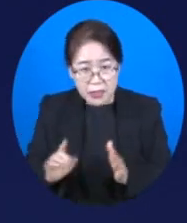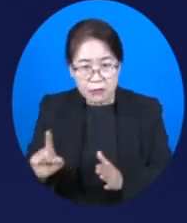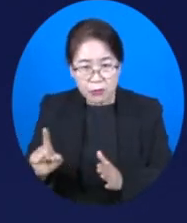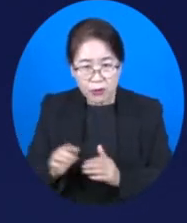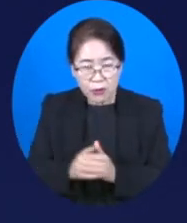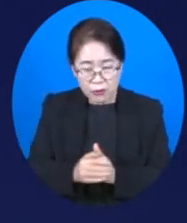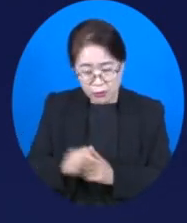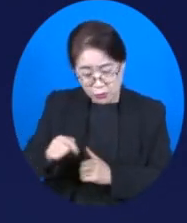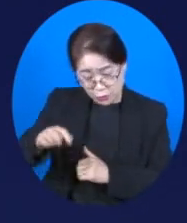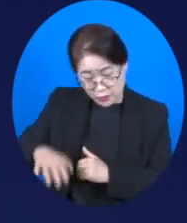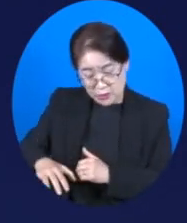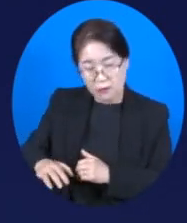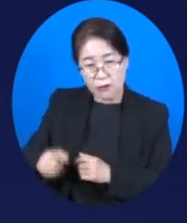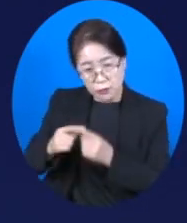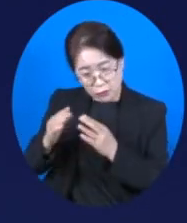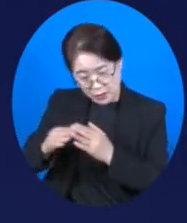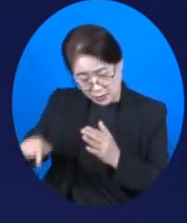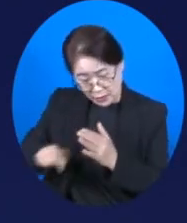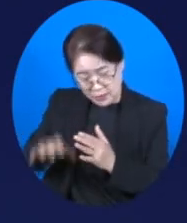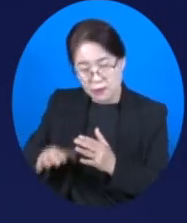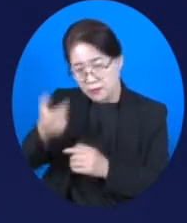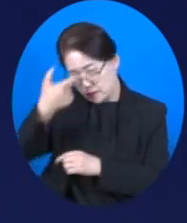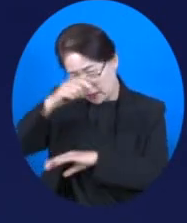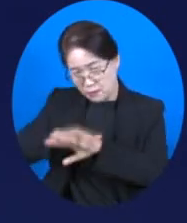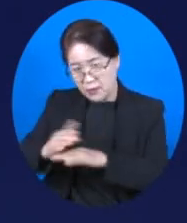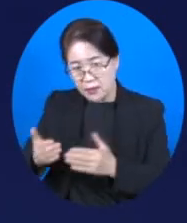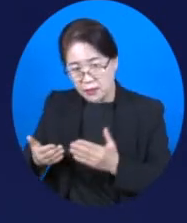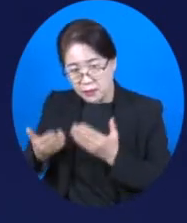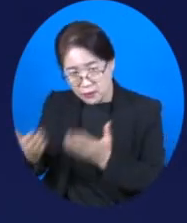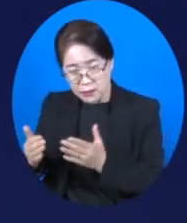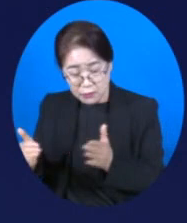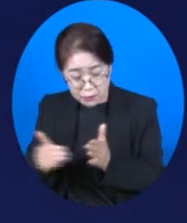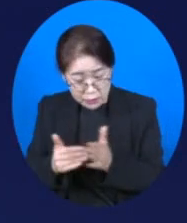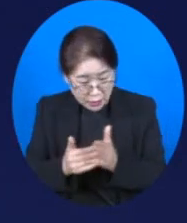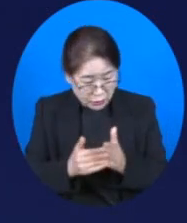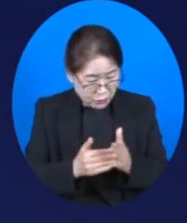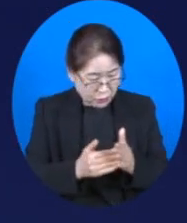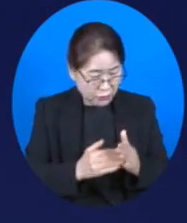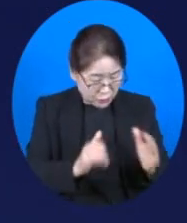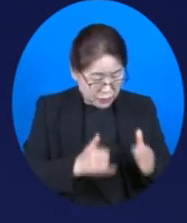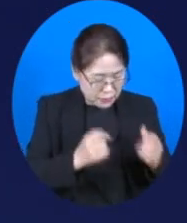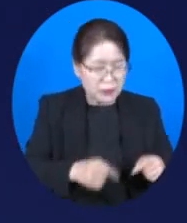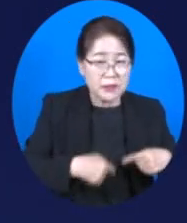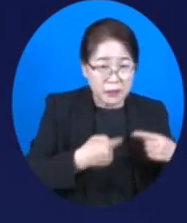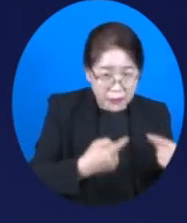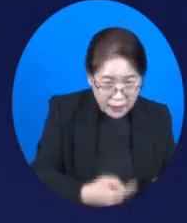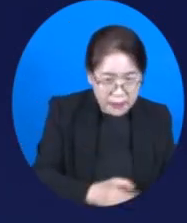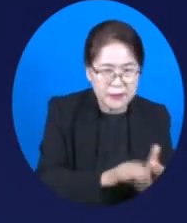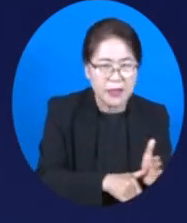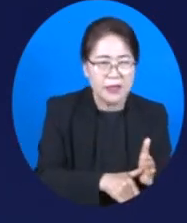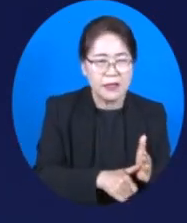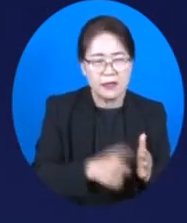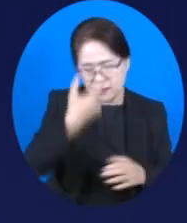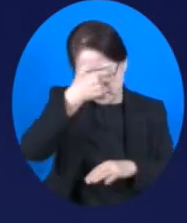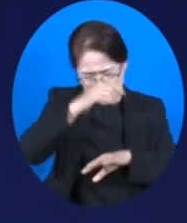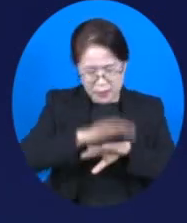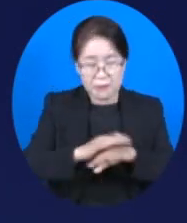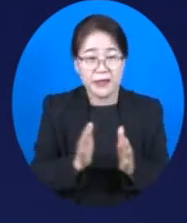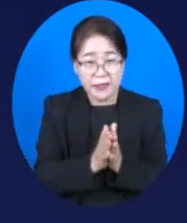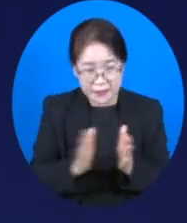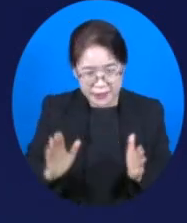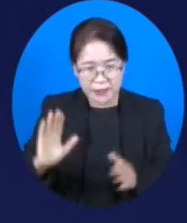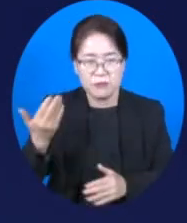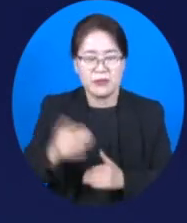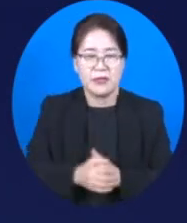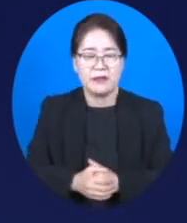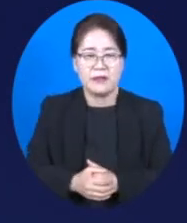예배를 드리고 이제 세상을 향해 나아갈 때에 진정한 예배가 시작이 되는 것입니다. 사랑하는